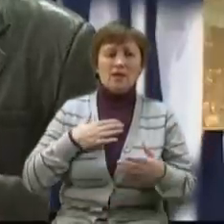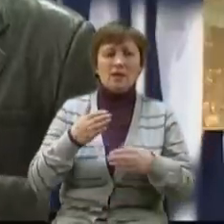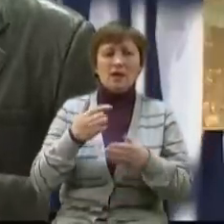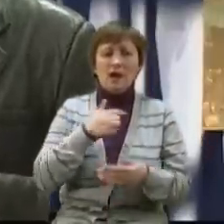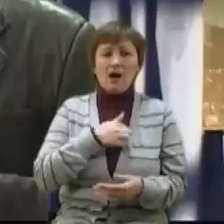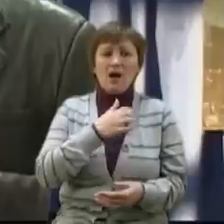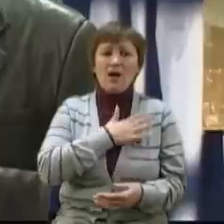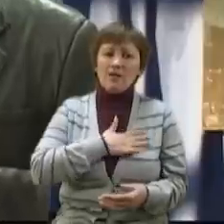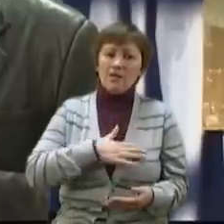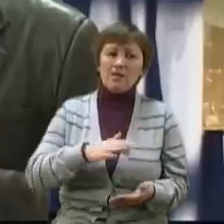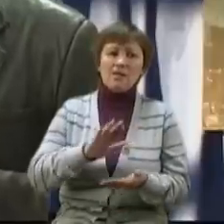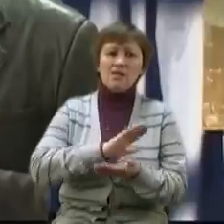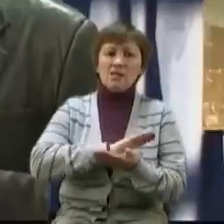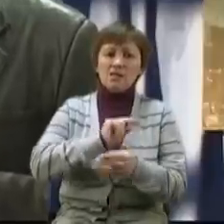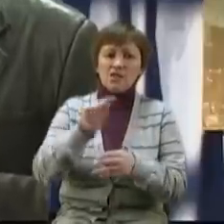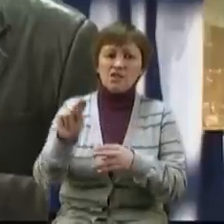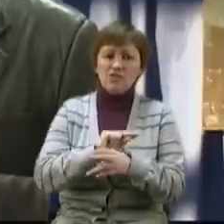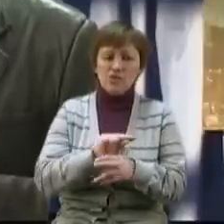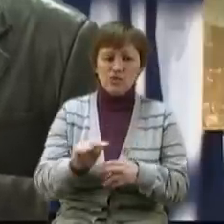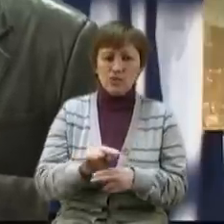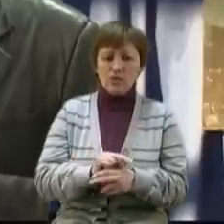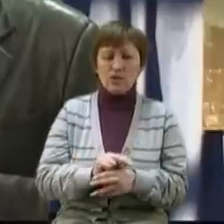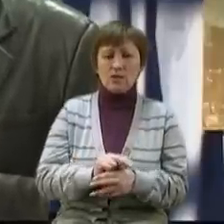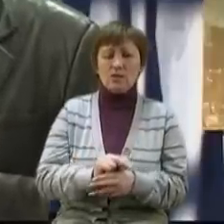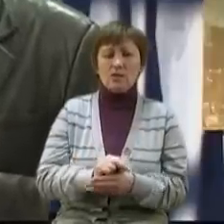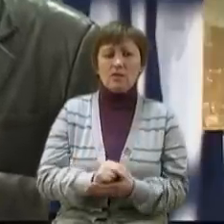раны заживут,